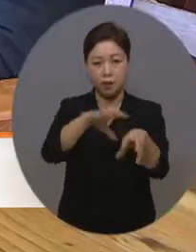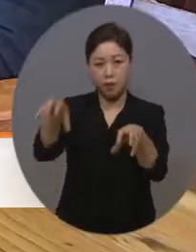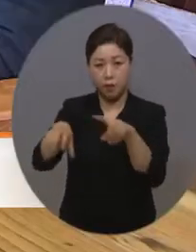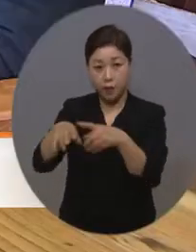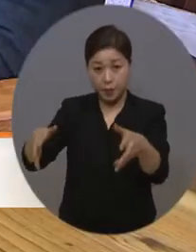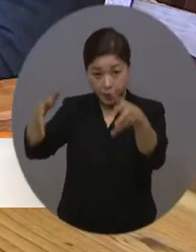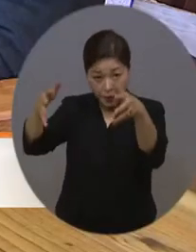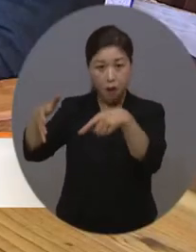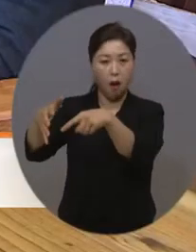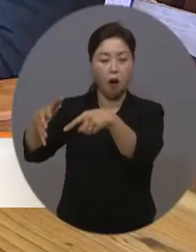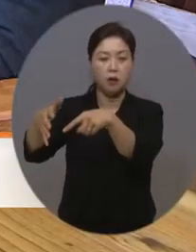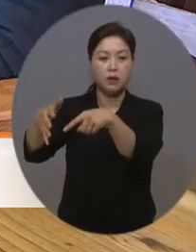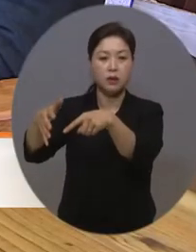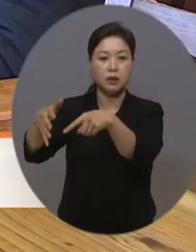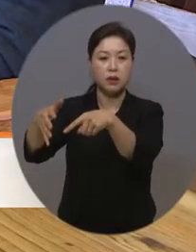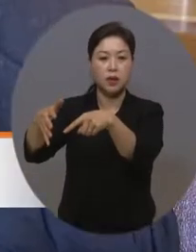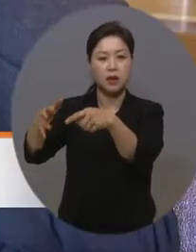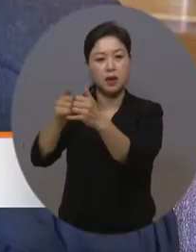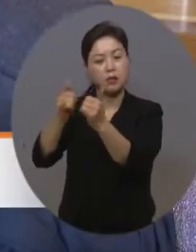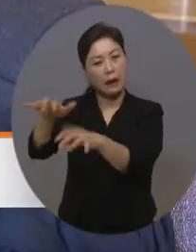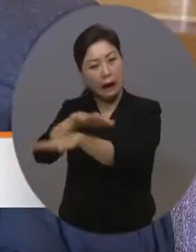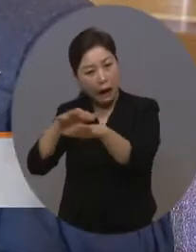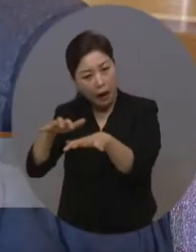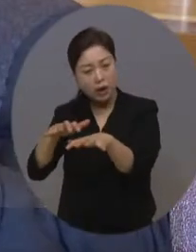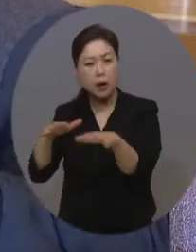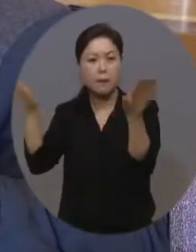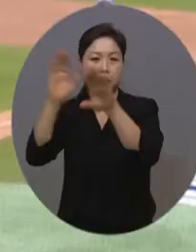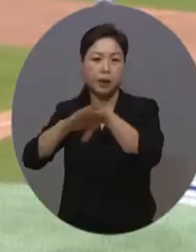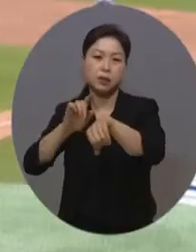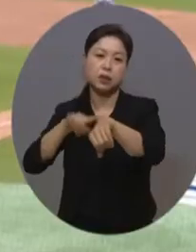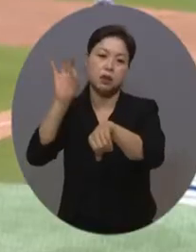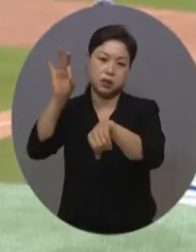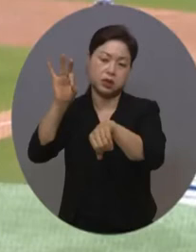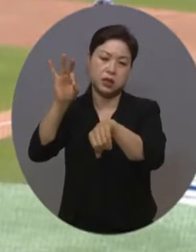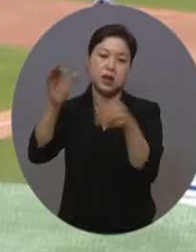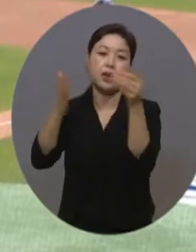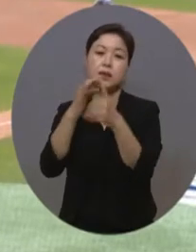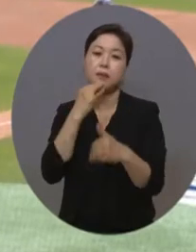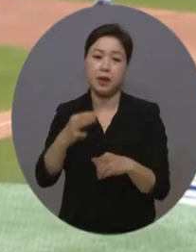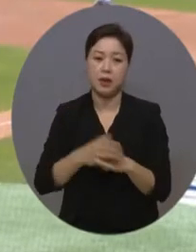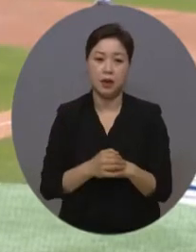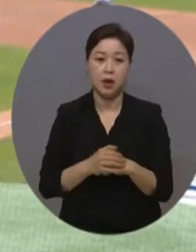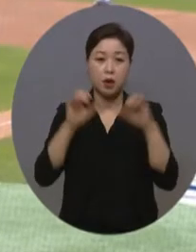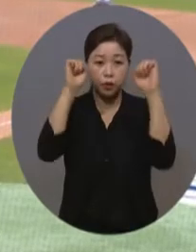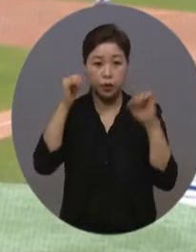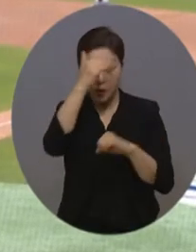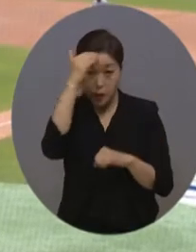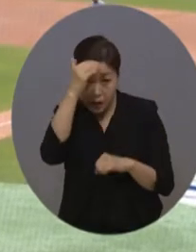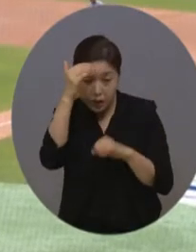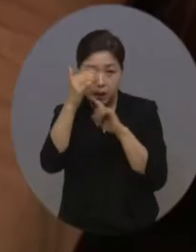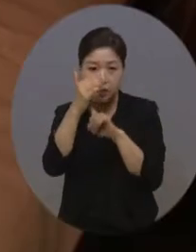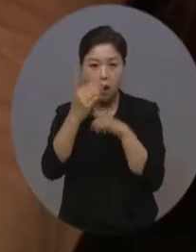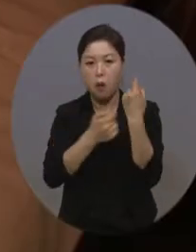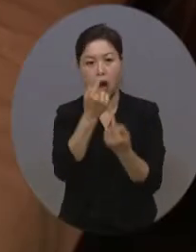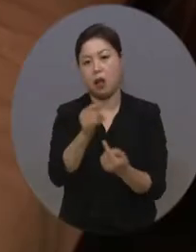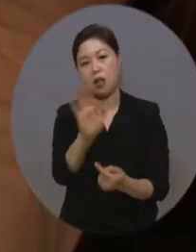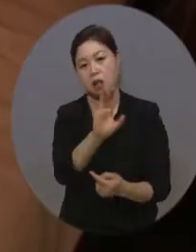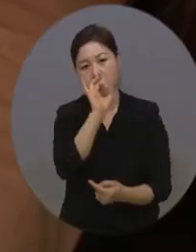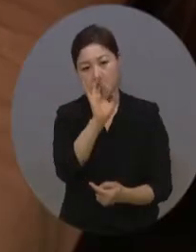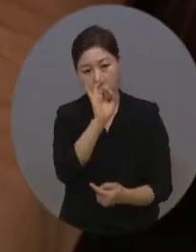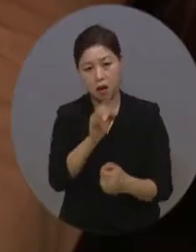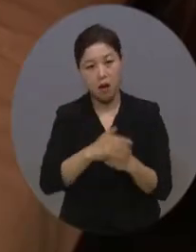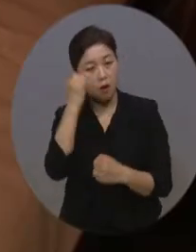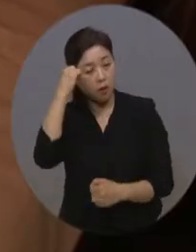다중이용시설은 22시까지만 운영할 수 있습니다. 스포츠 관람 등은 무관중 경기로만 가능하고